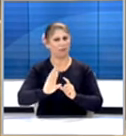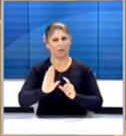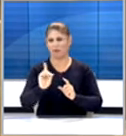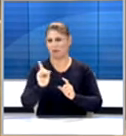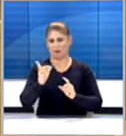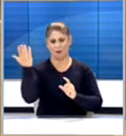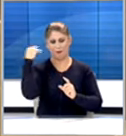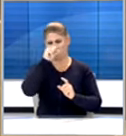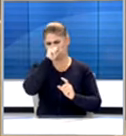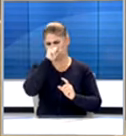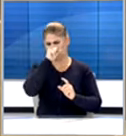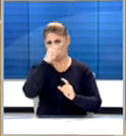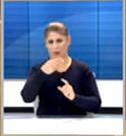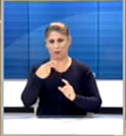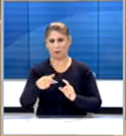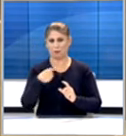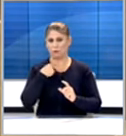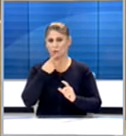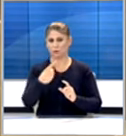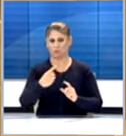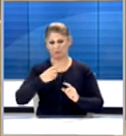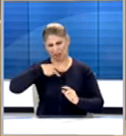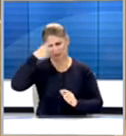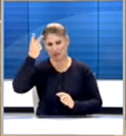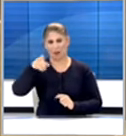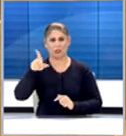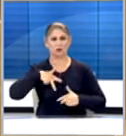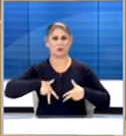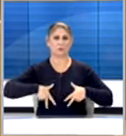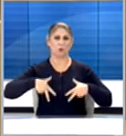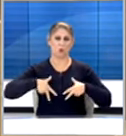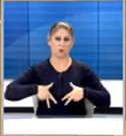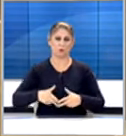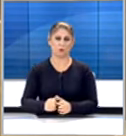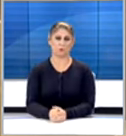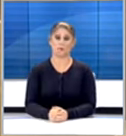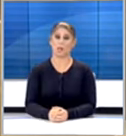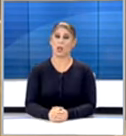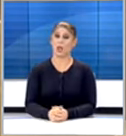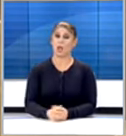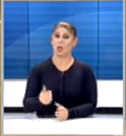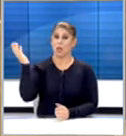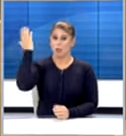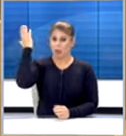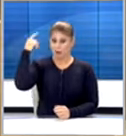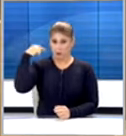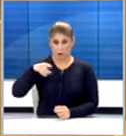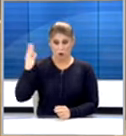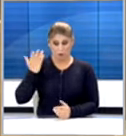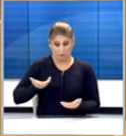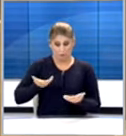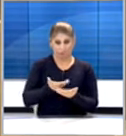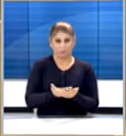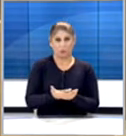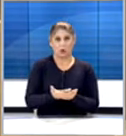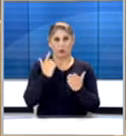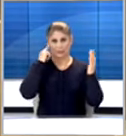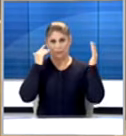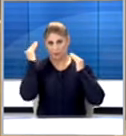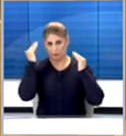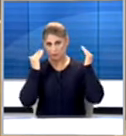θέμα, όπως και πει με θράσος υπουργός. Όταν τότε κατατέθηκε, παρακαλώ, η πρόταση